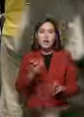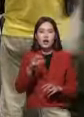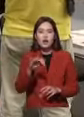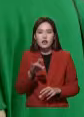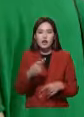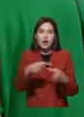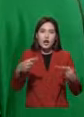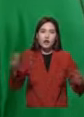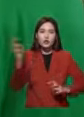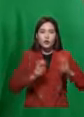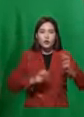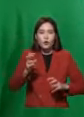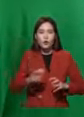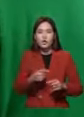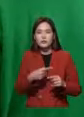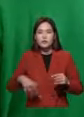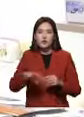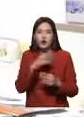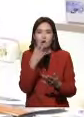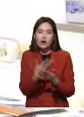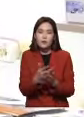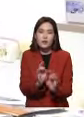әртүрлі елдерінен байерлер мен өндірушілерді біріктірді.